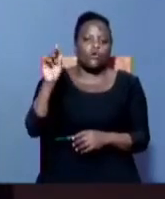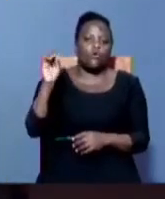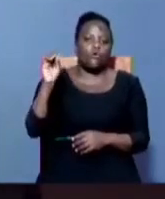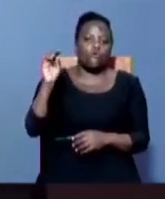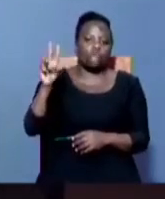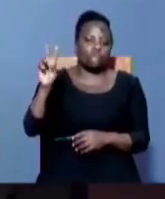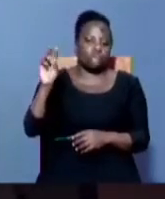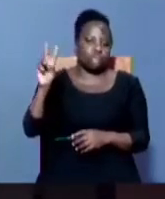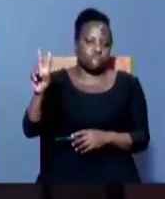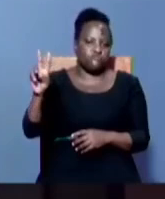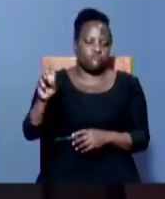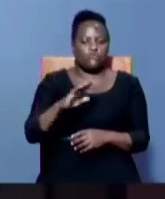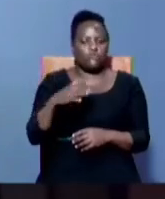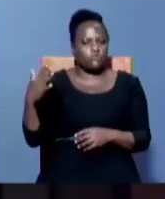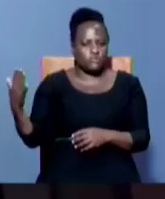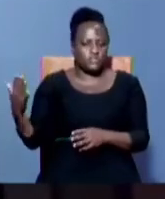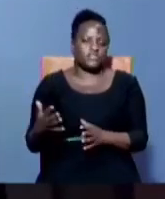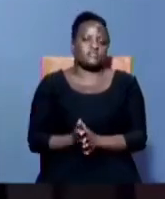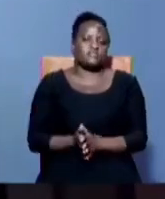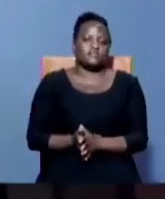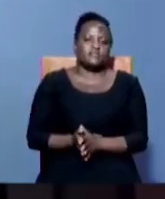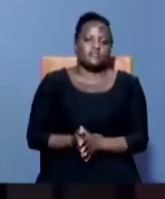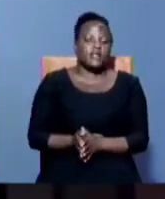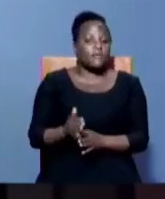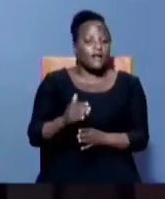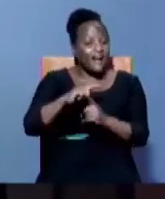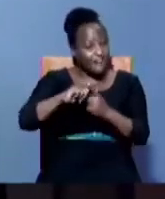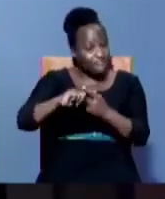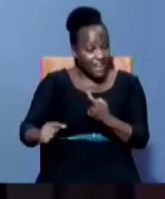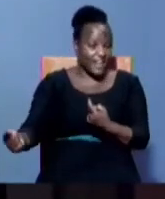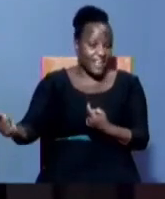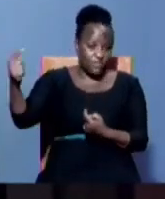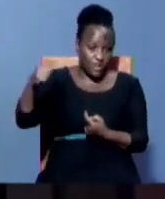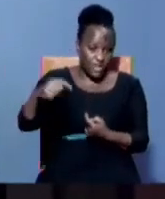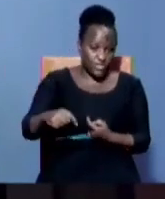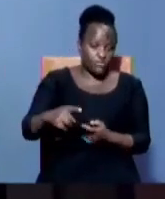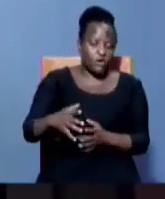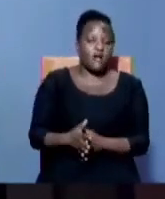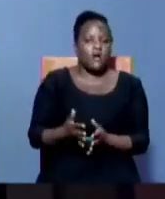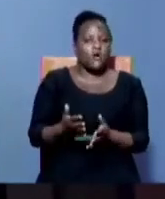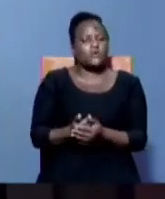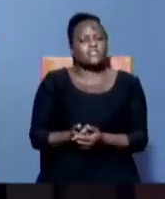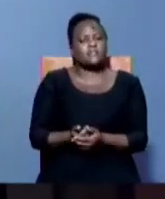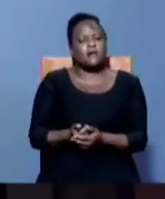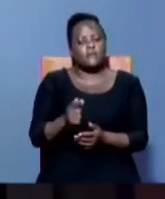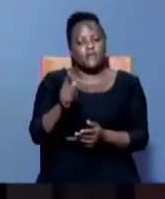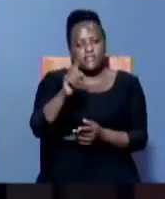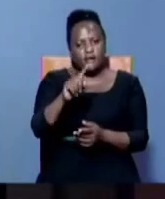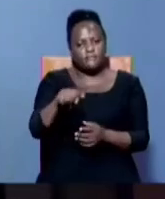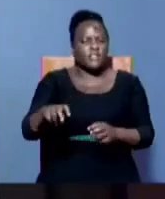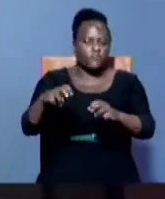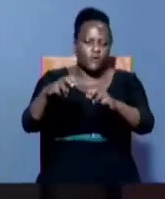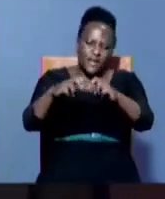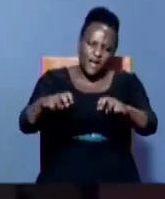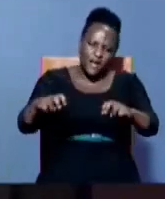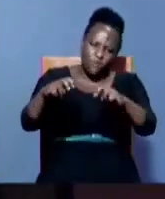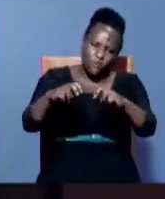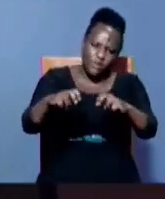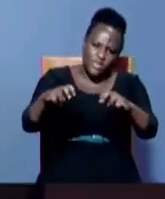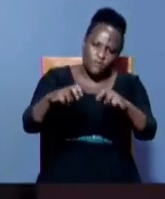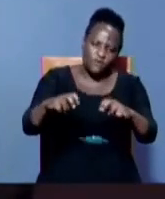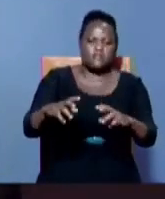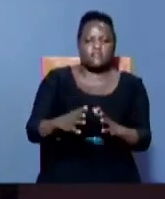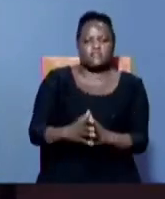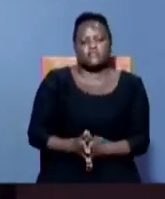kwani alihakikisha kafara yoyote iliyoletwa kwa ajili ya dhambi inakaguliwa. Na mpaka sio tu